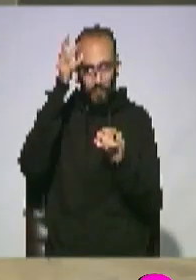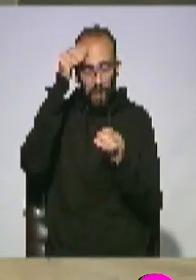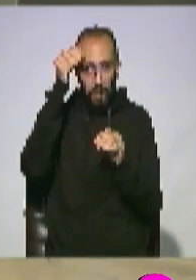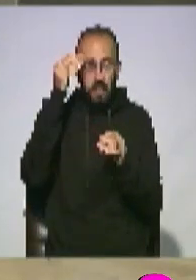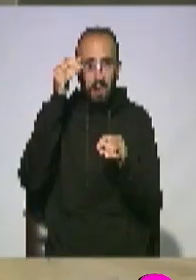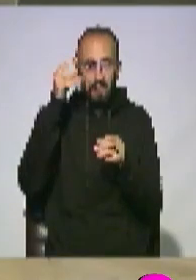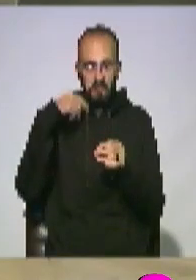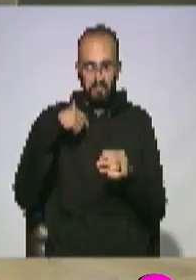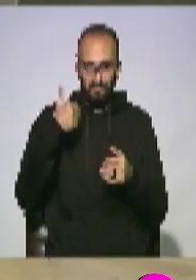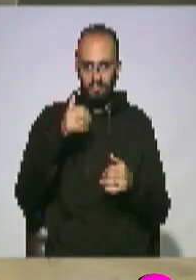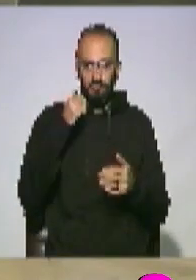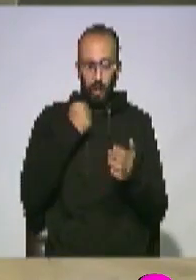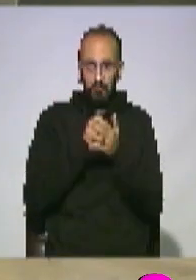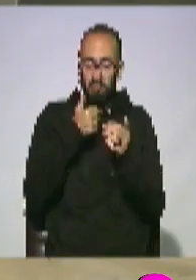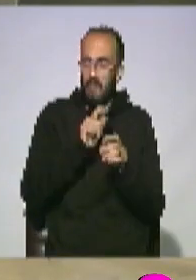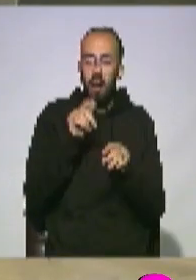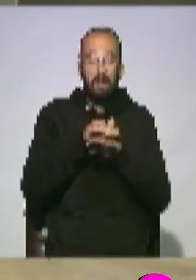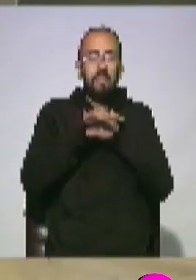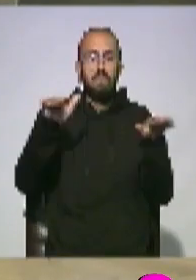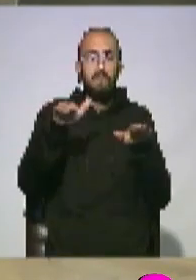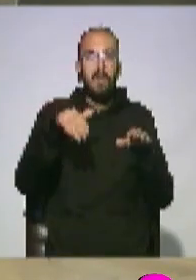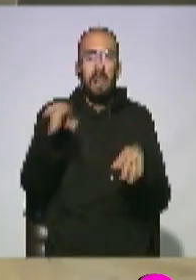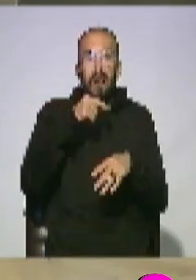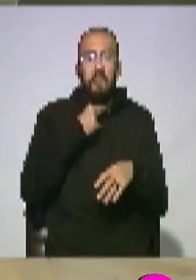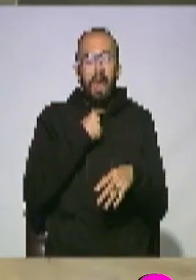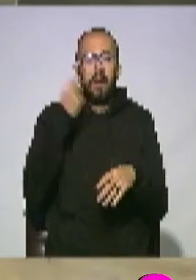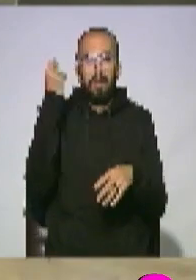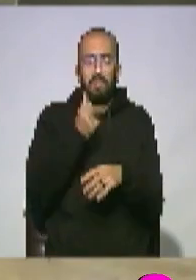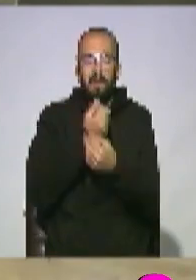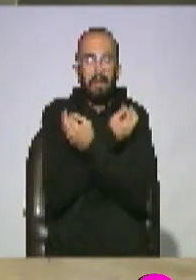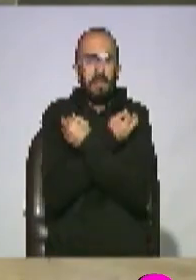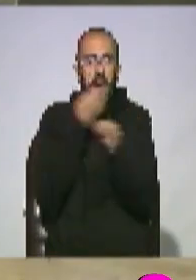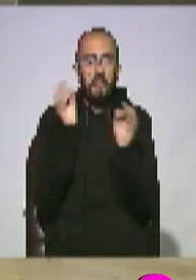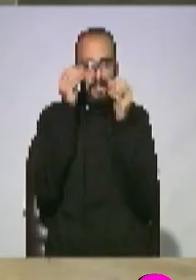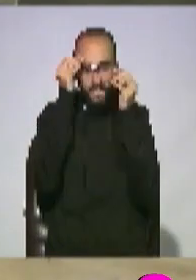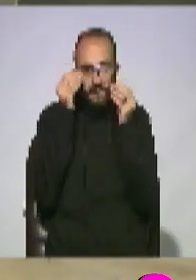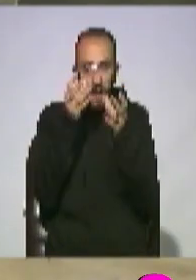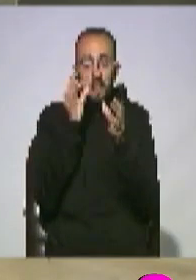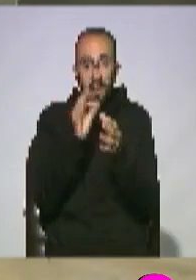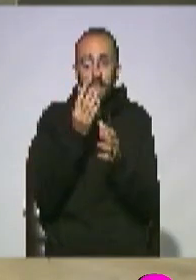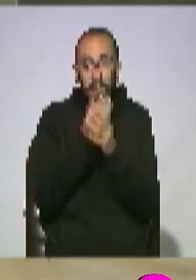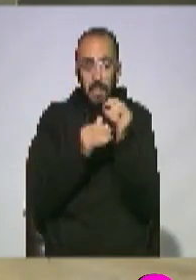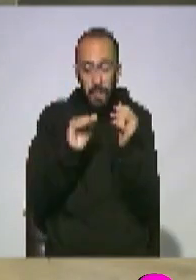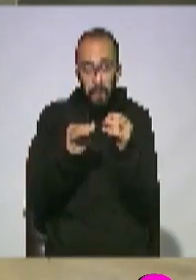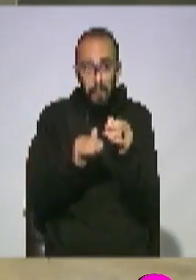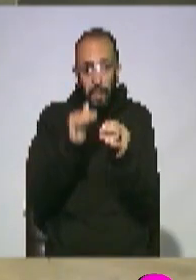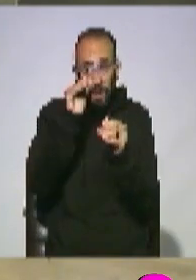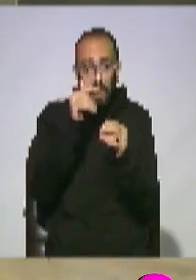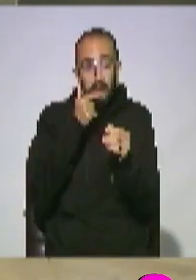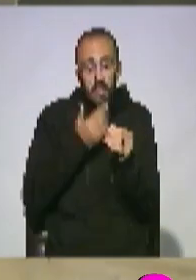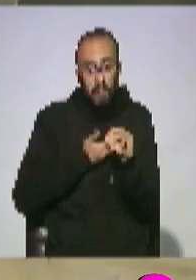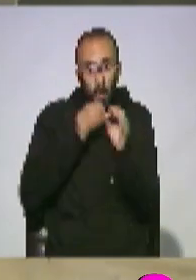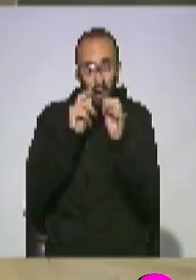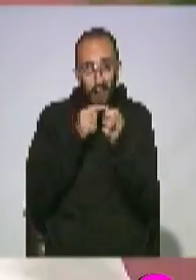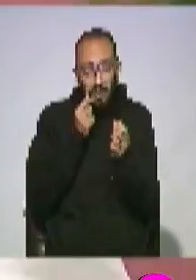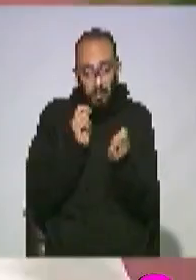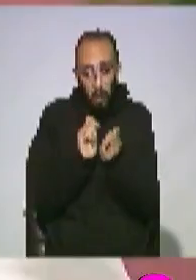أيوة. أنا بوجه التعليم لأقل الطبقات، كل الطبقات. فبالتالي لازم هنا تكون مرحلة المراهقة مفهوم. معروف أن بيكون